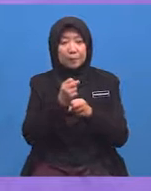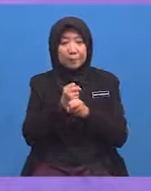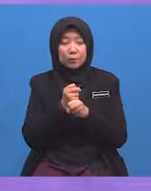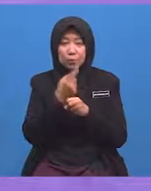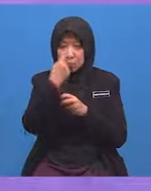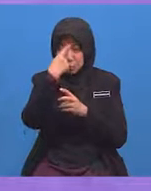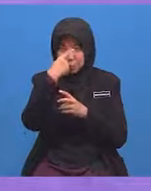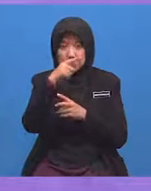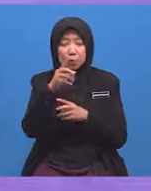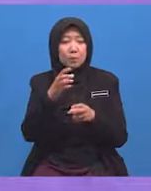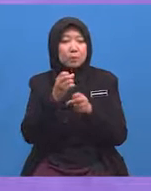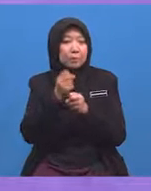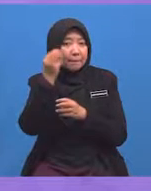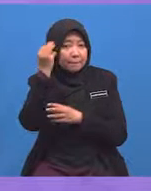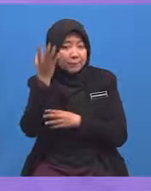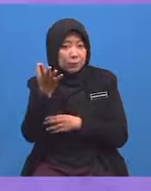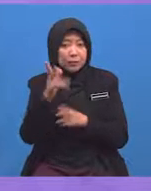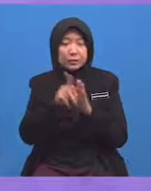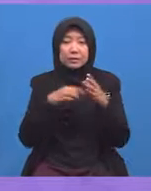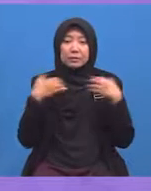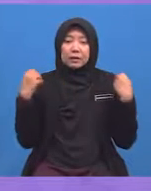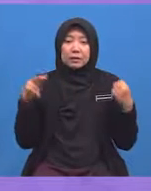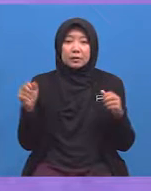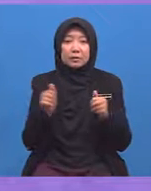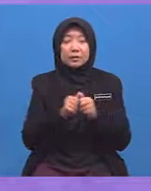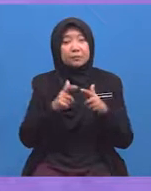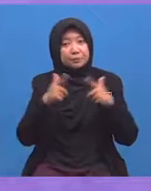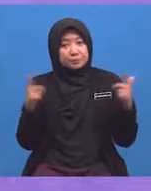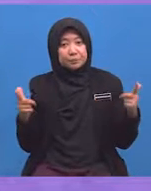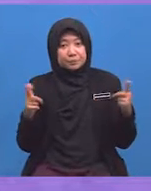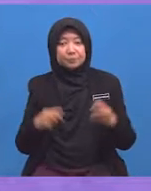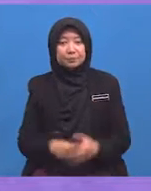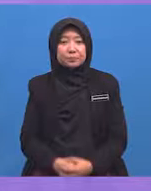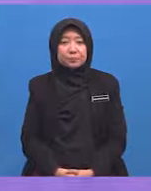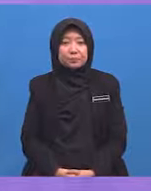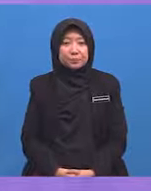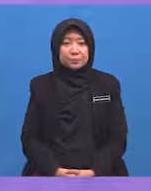meneroka maklumat kesihatan dengan lebih meluas.